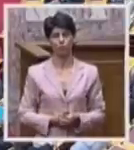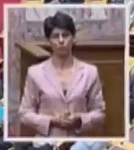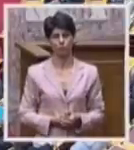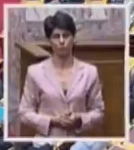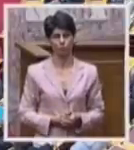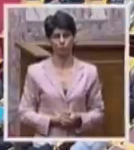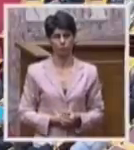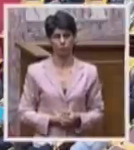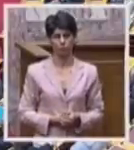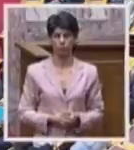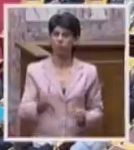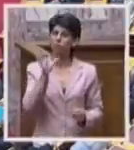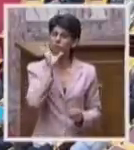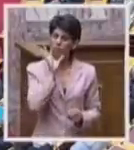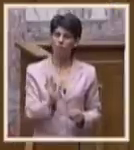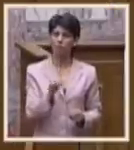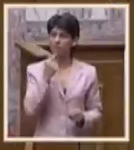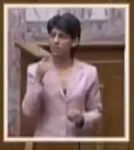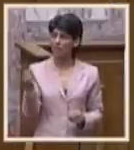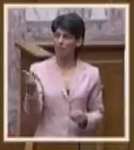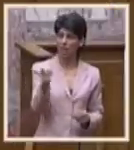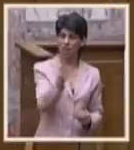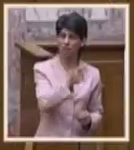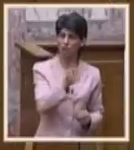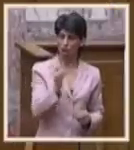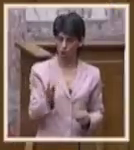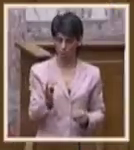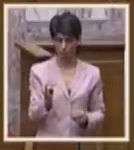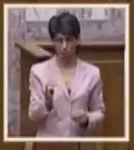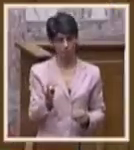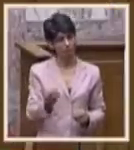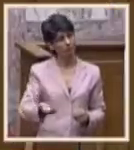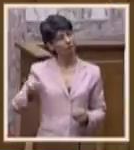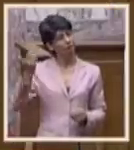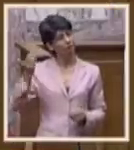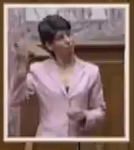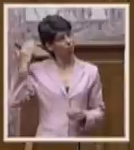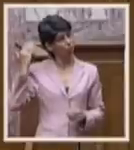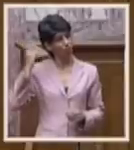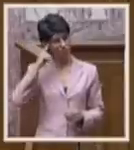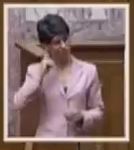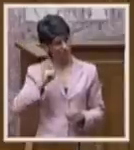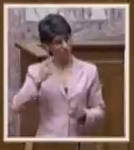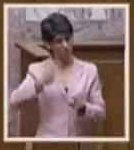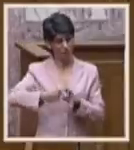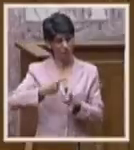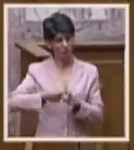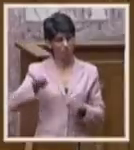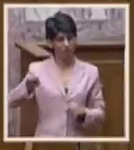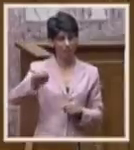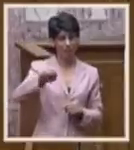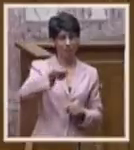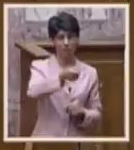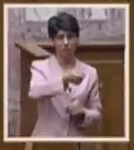Με ειλικρίνεια σας λέω επίσης ότι από τότε ξέραμε ότι το ελληνικό χρέος